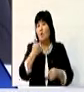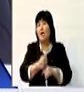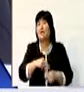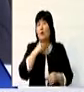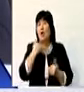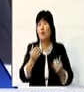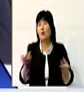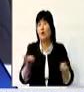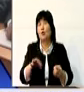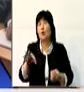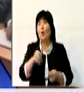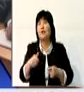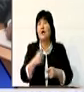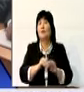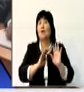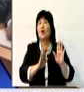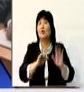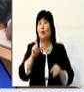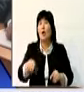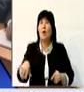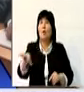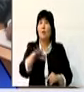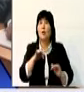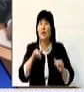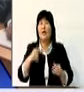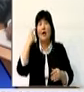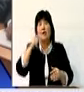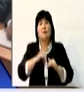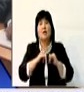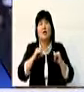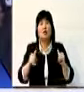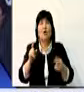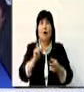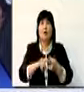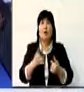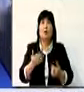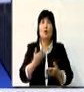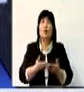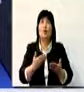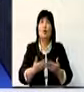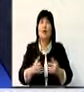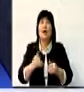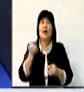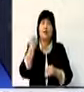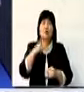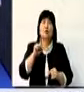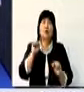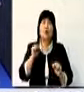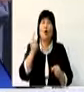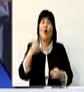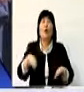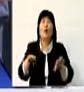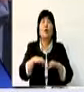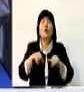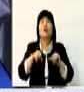деді облыс әкімінің орынбасары. Жиылғандар агросалаға ғылыми жетістіктерді енгізу арқылы бұл мәселелерді еңсеруге болады деген ортақ шешімге